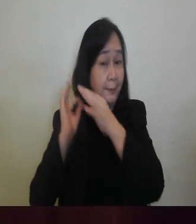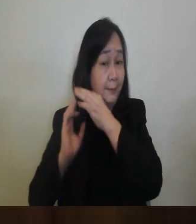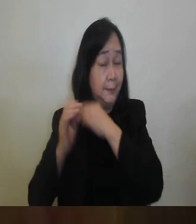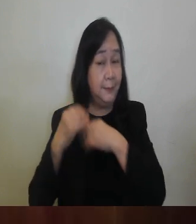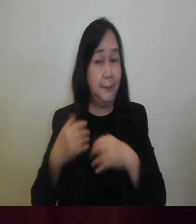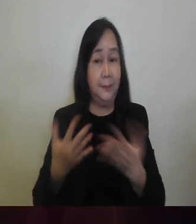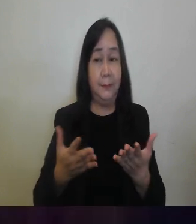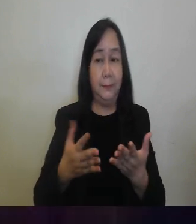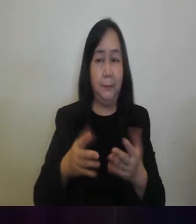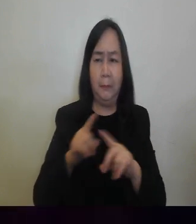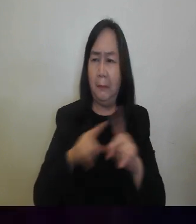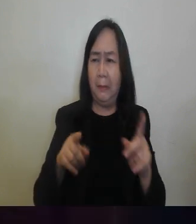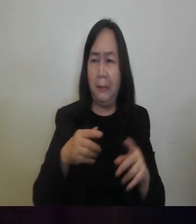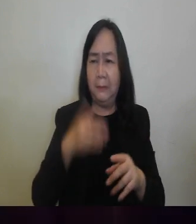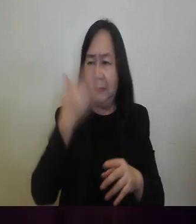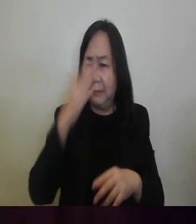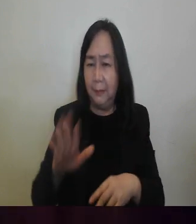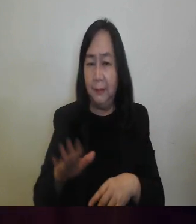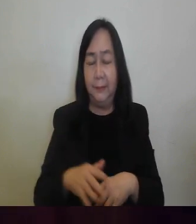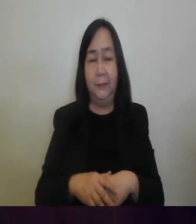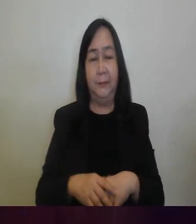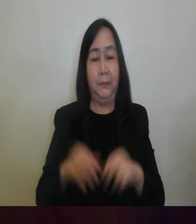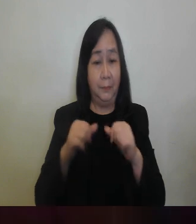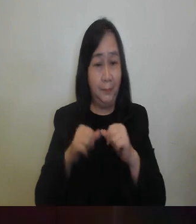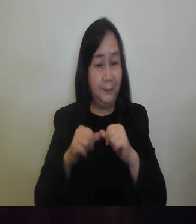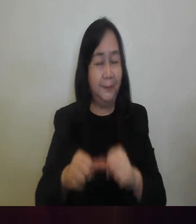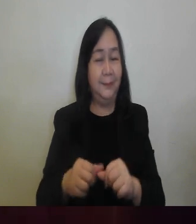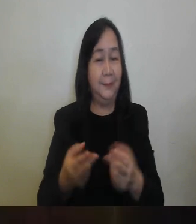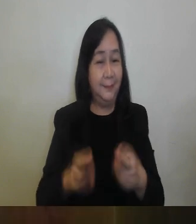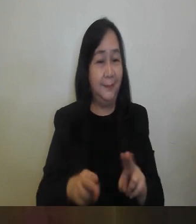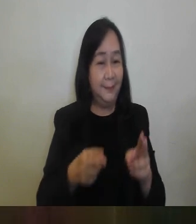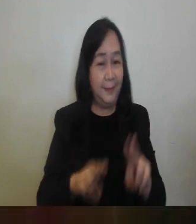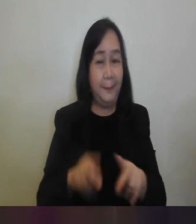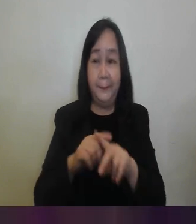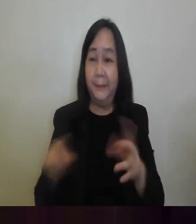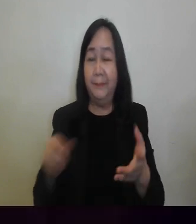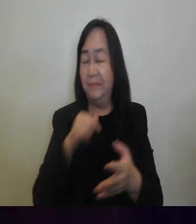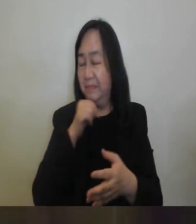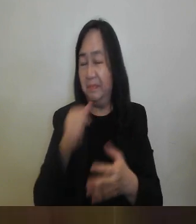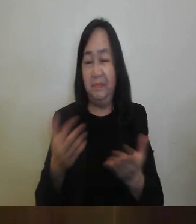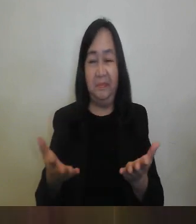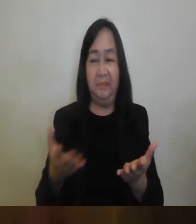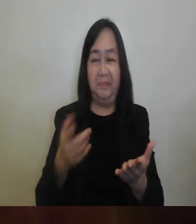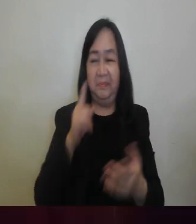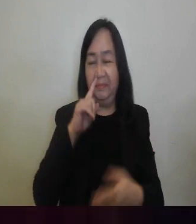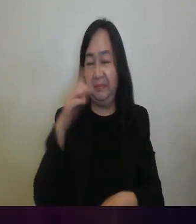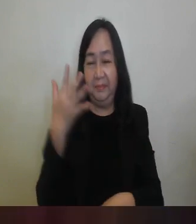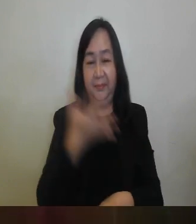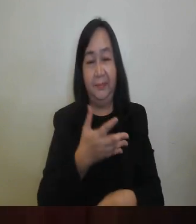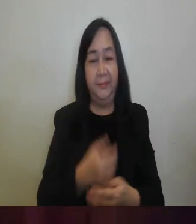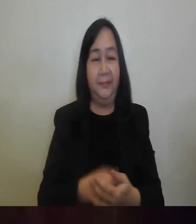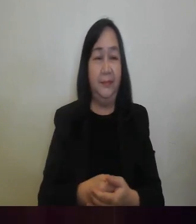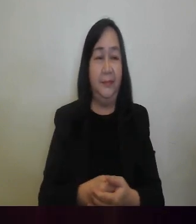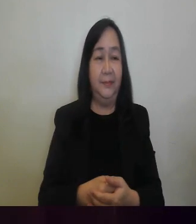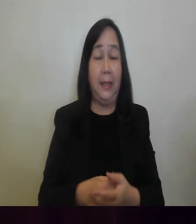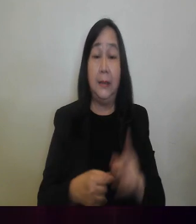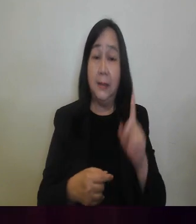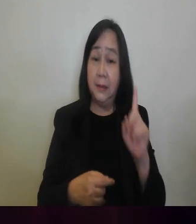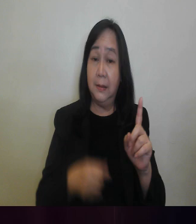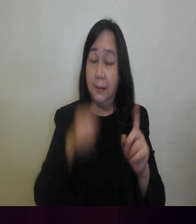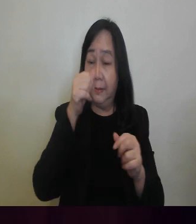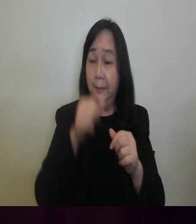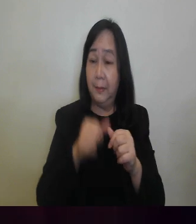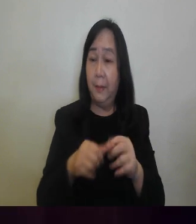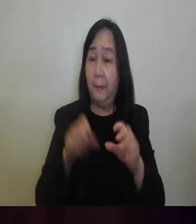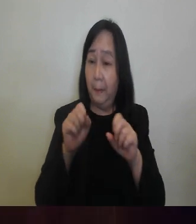hindi natin ito napapansin, di ba? Patuloy itong nangyayari, ngunit hindi natin ito binibigyang pansin. Isa